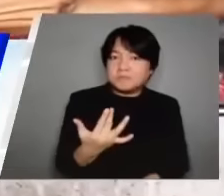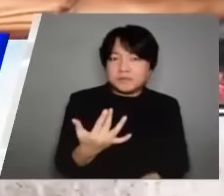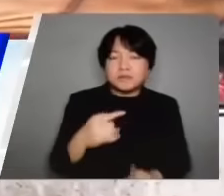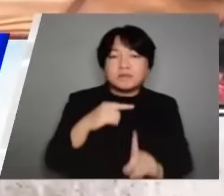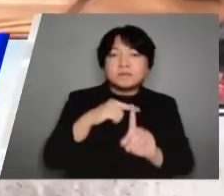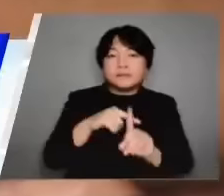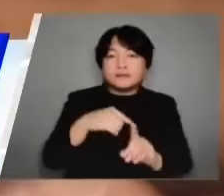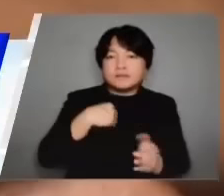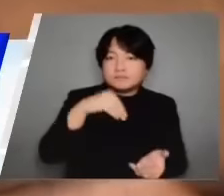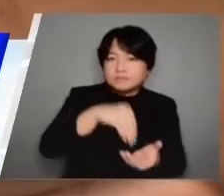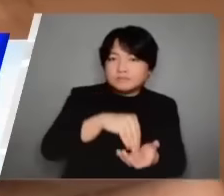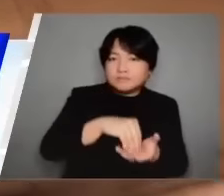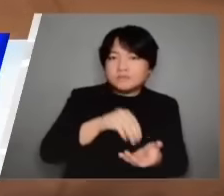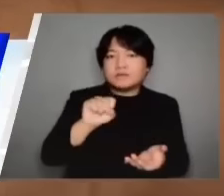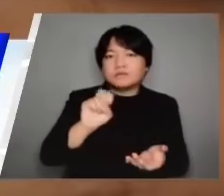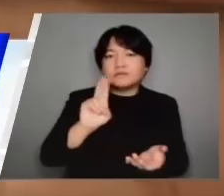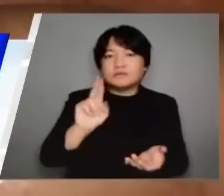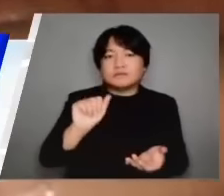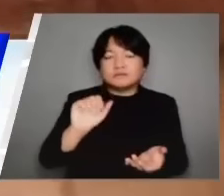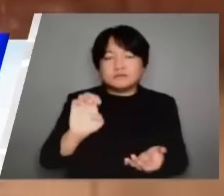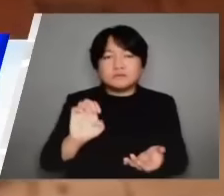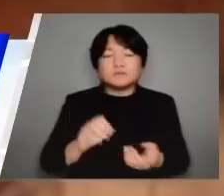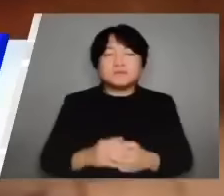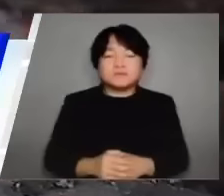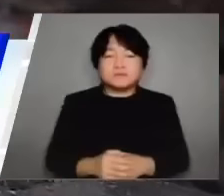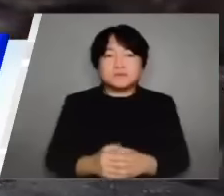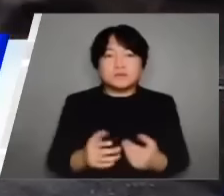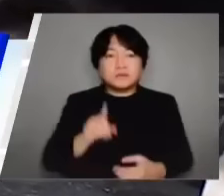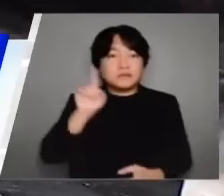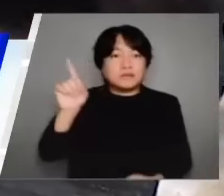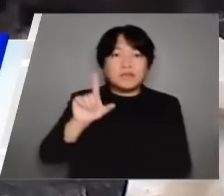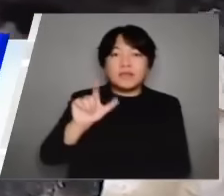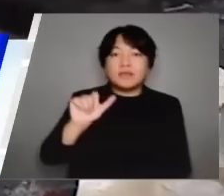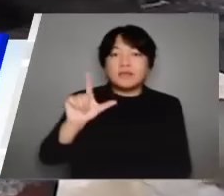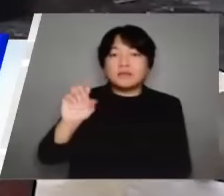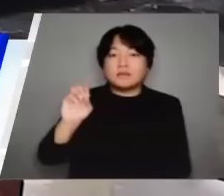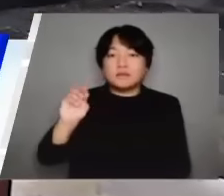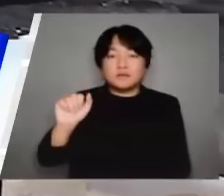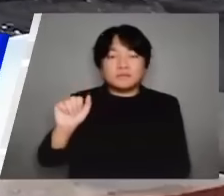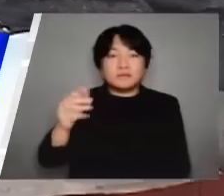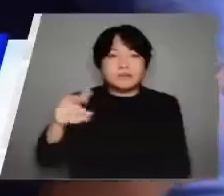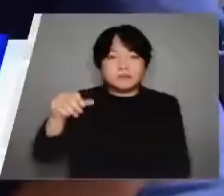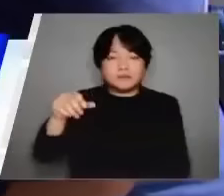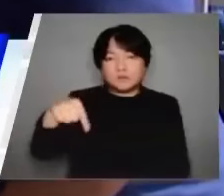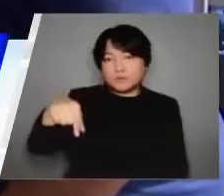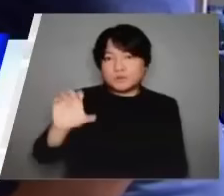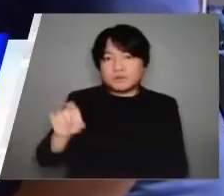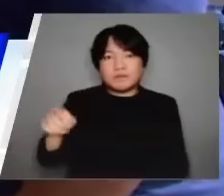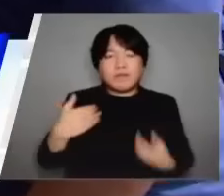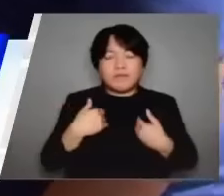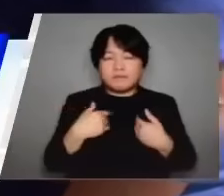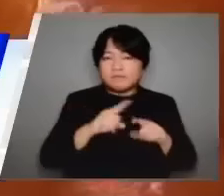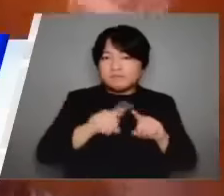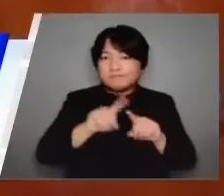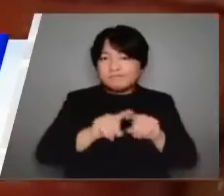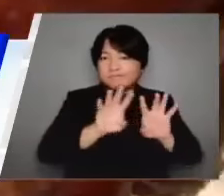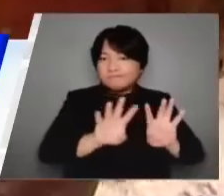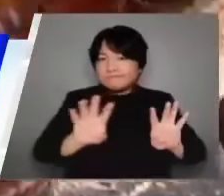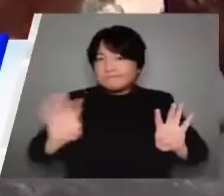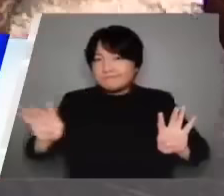sa mga tindahan gaya sa Laloma kastle City tabi-tabi ng iniihaw ang mga baboy sa ibabaw ng nagbabagang uling ilan sa mga sangkap na